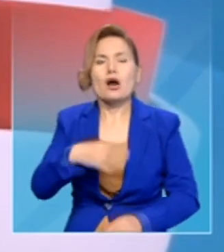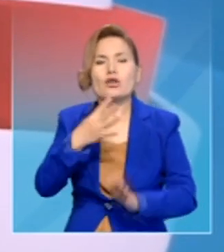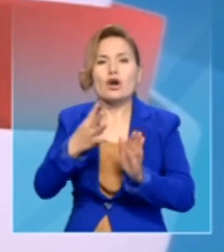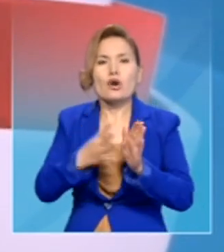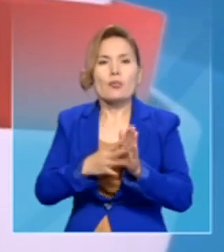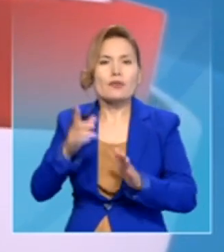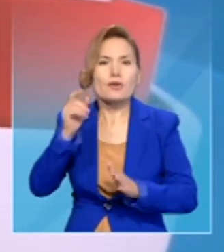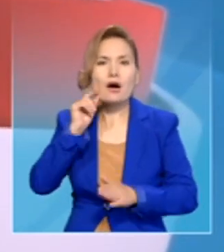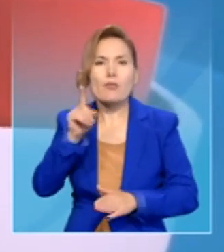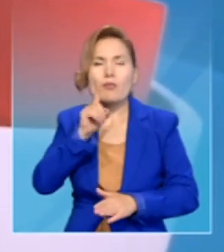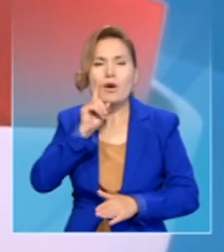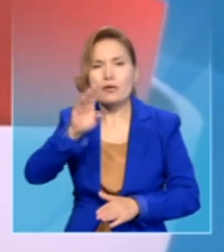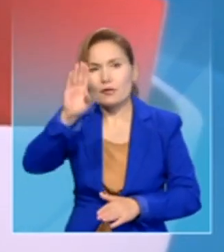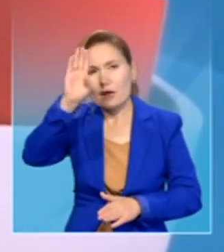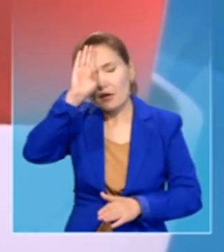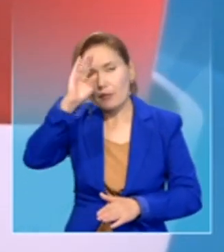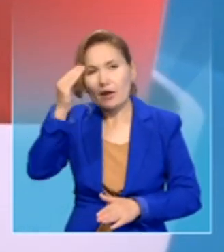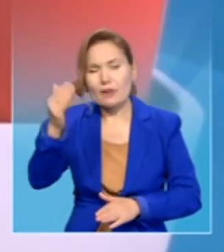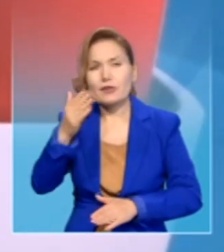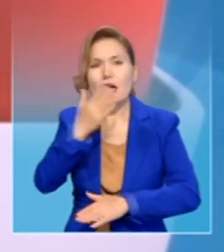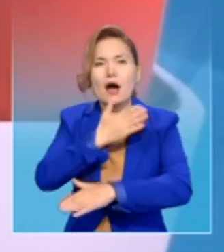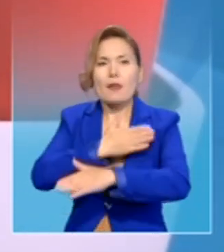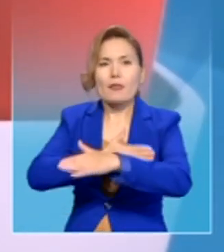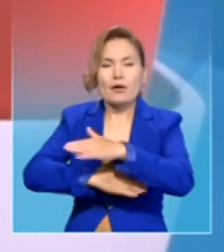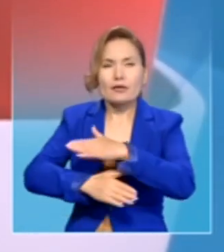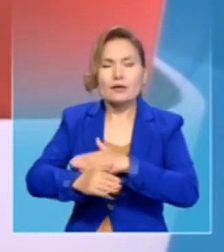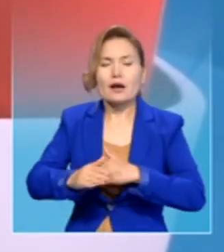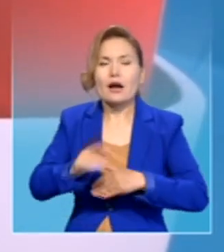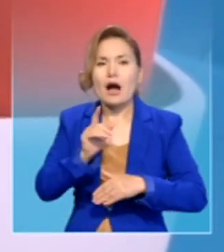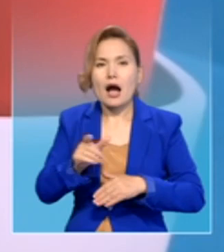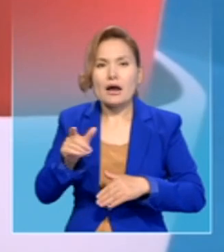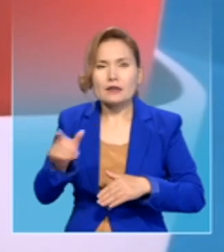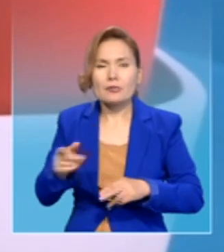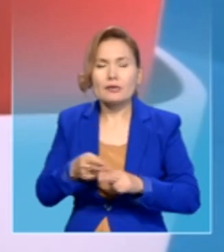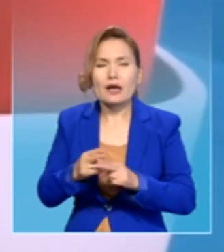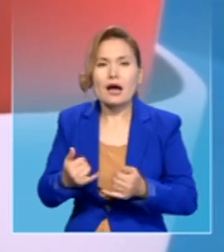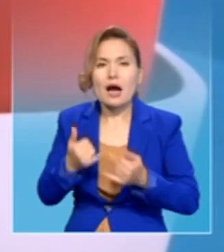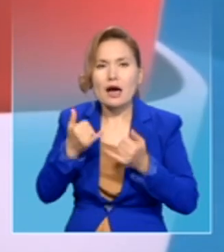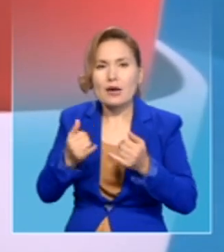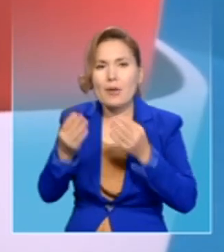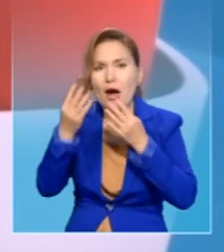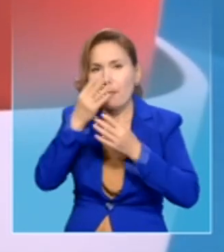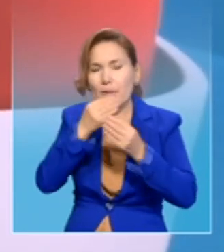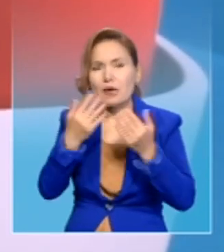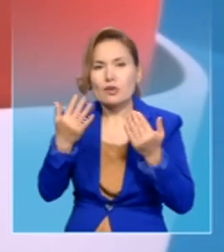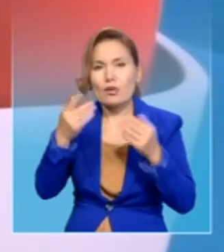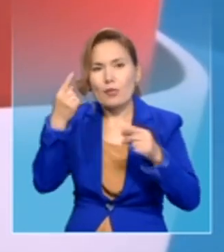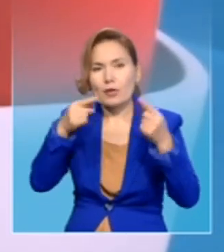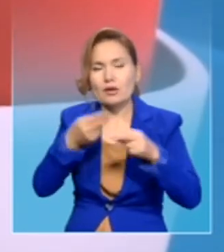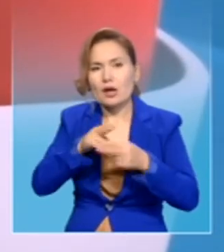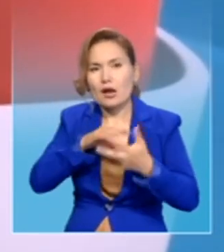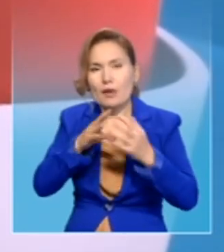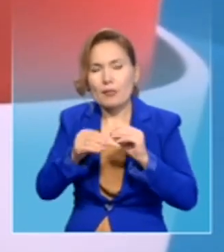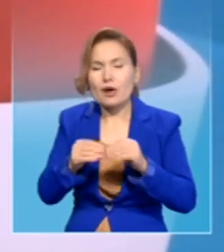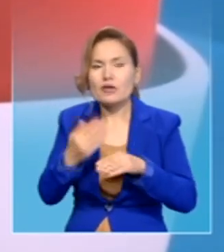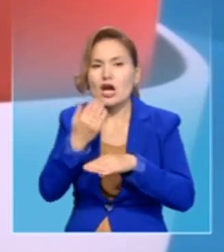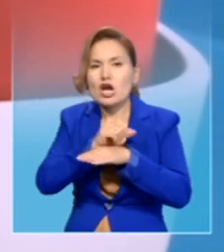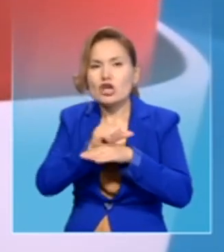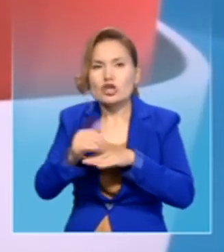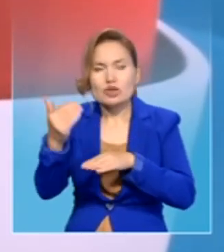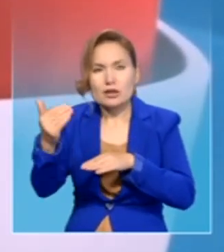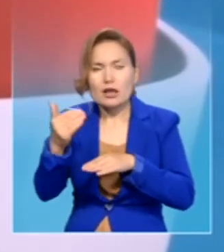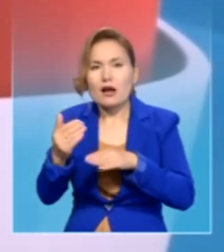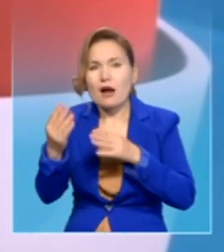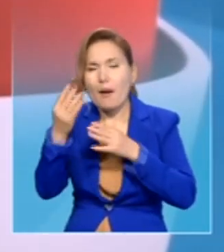19 жастағы бозбала мүмкіндігі шектеулі азаматтарға арнап протез жасап шығаруды қолға алды. Өнертапқыш жастың бұл дүниесі шетелдікіне қарағанда 10